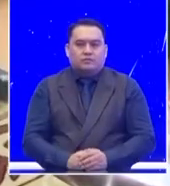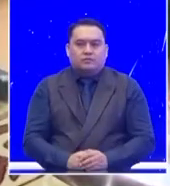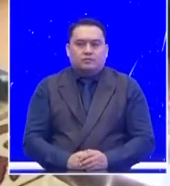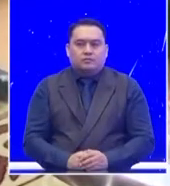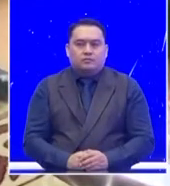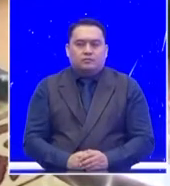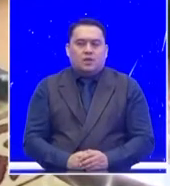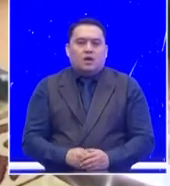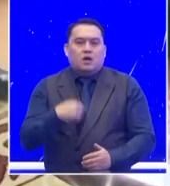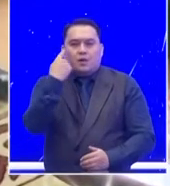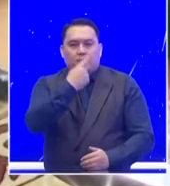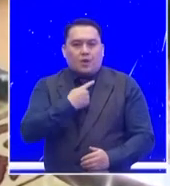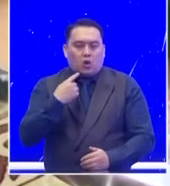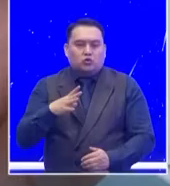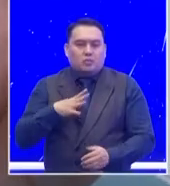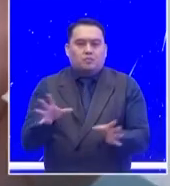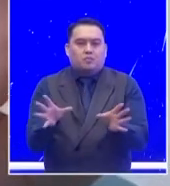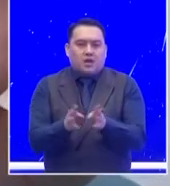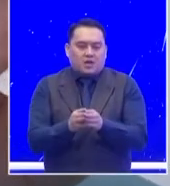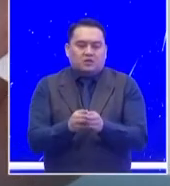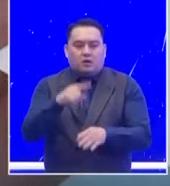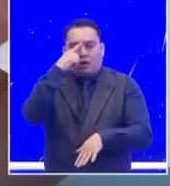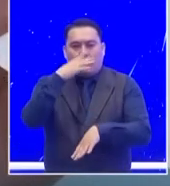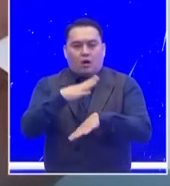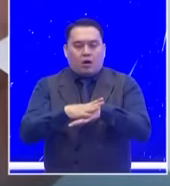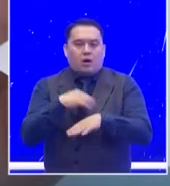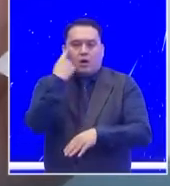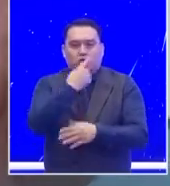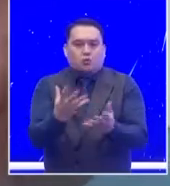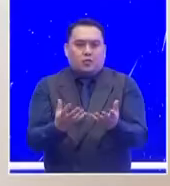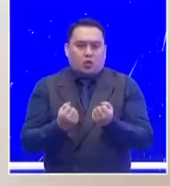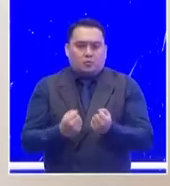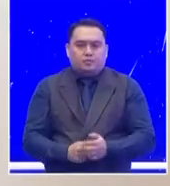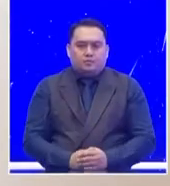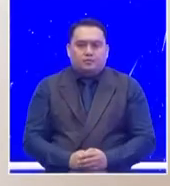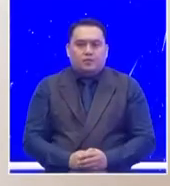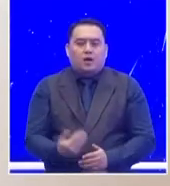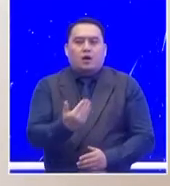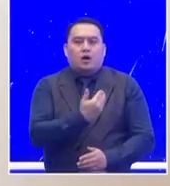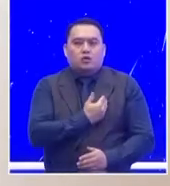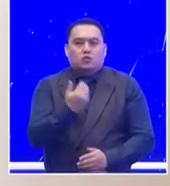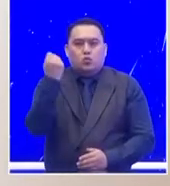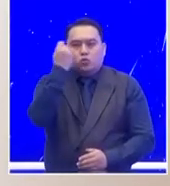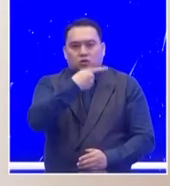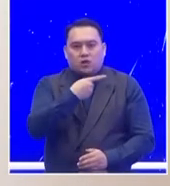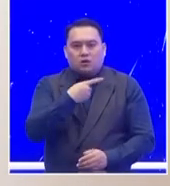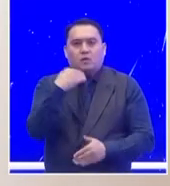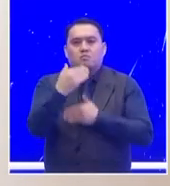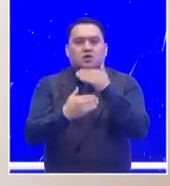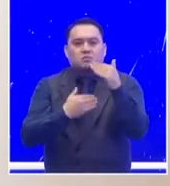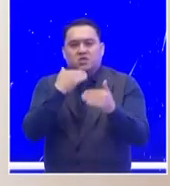После отчетной встречи Алибек Жаканбаев вместе с Лазатом Турлашевым провели личный прием граждан. Хотелось узнать о